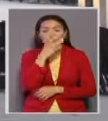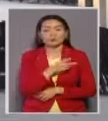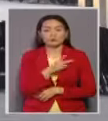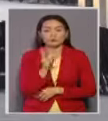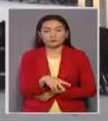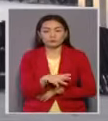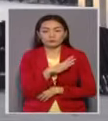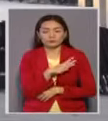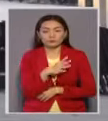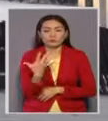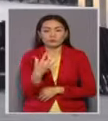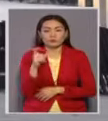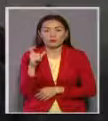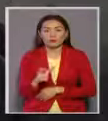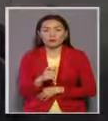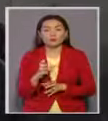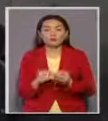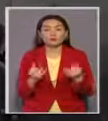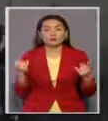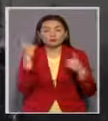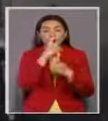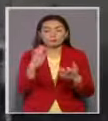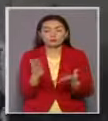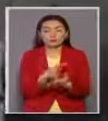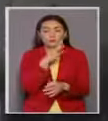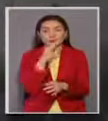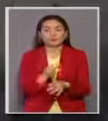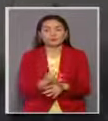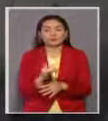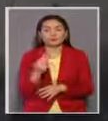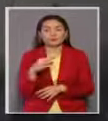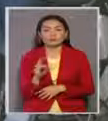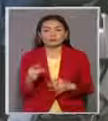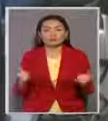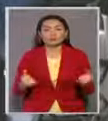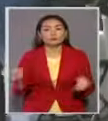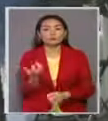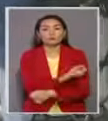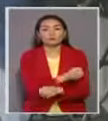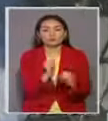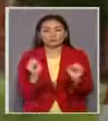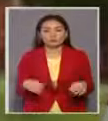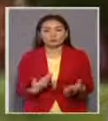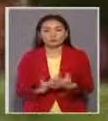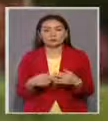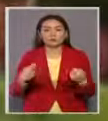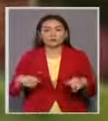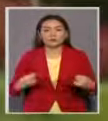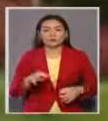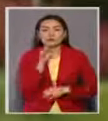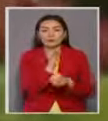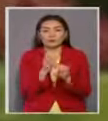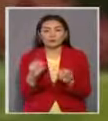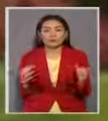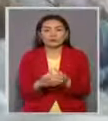обезьяньей оспы погибли 5 человек. Об этом сообщает агентство Рейтер. Сейчас прививку может вывести на рынок